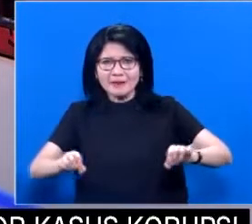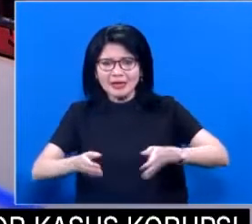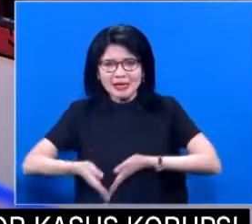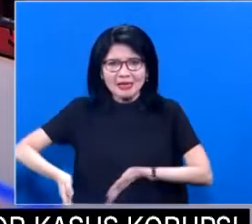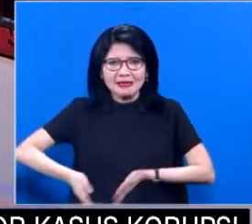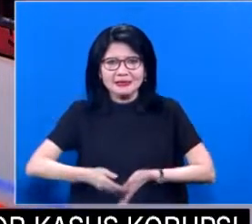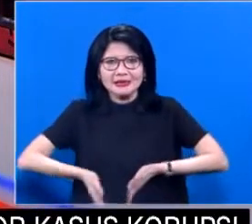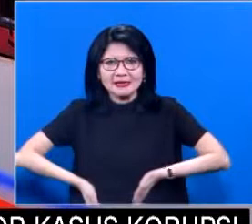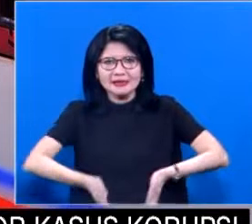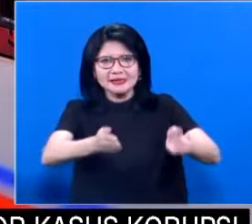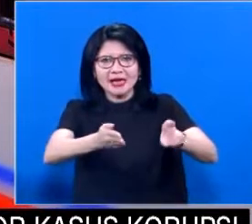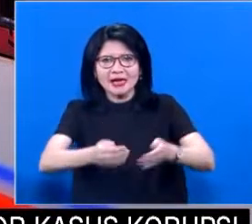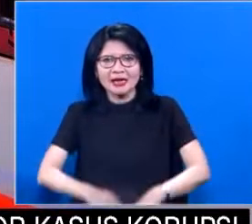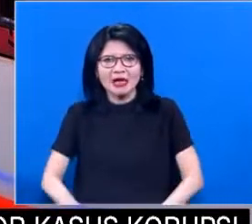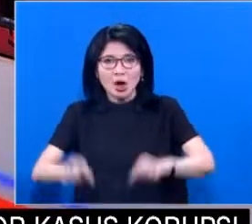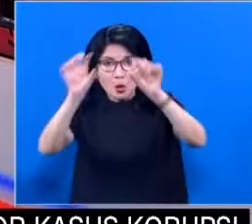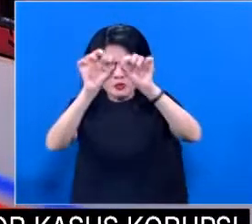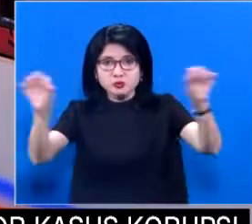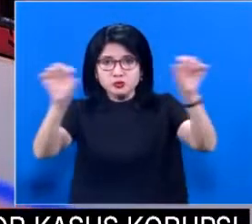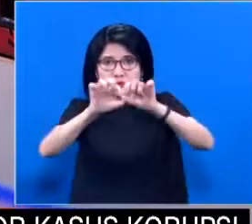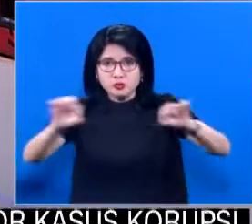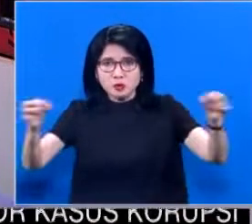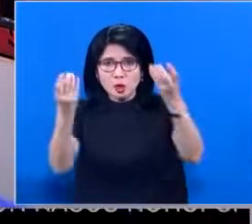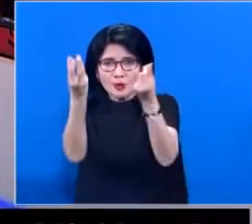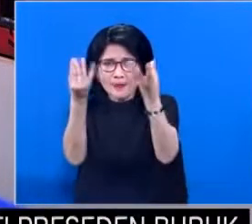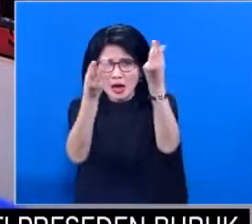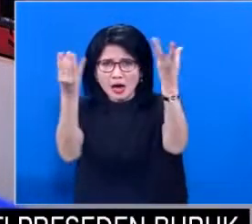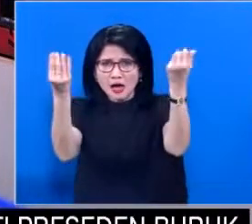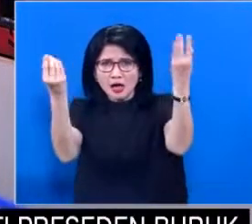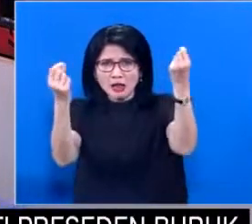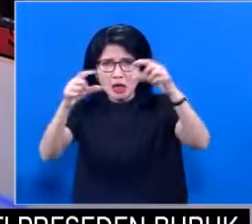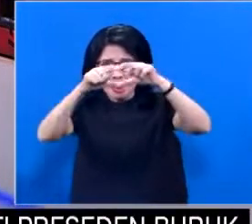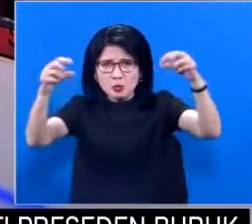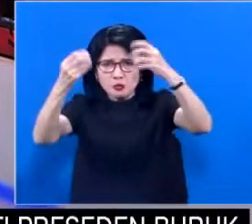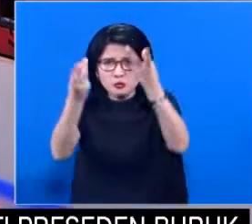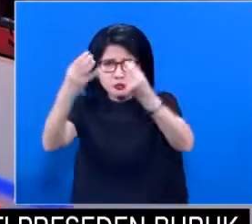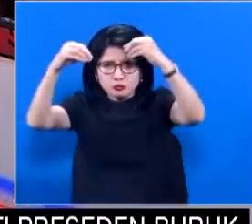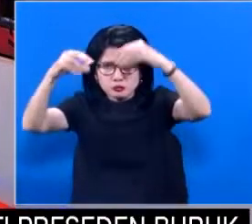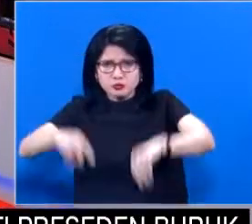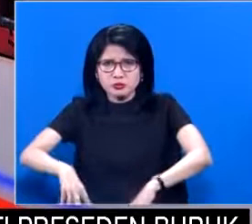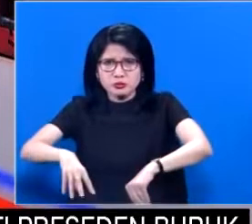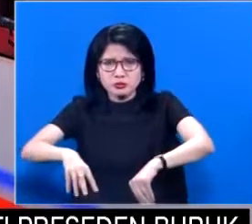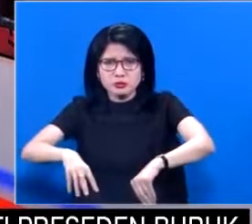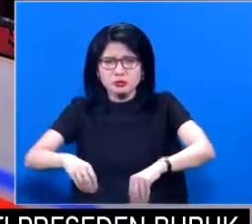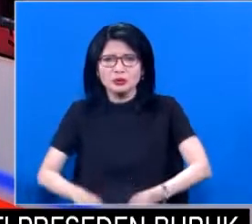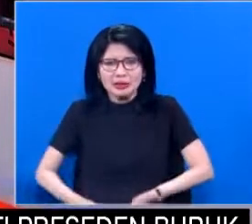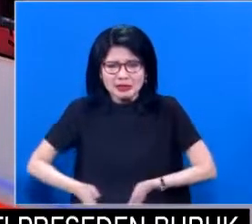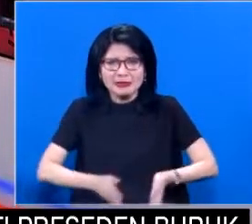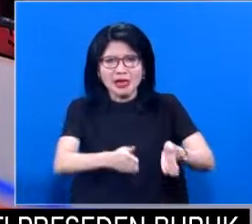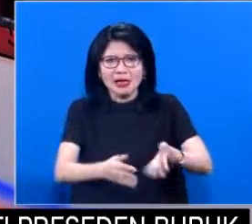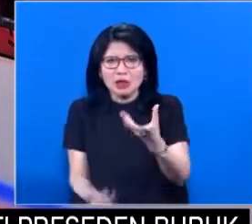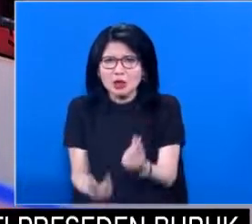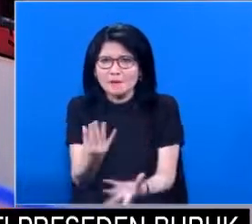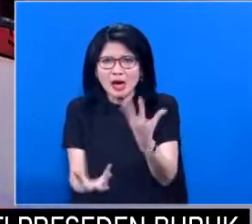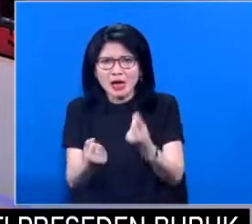Baru Timur Kemayoran Jakarta Pusat terbakar Selasa siang. Rangkaian kabel yang jatuh di ruas jalan di dalam kondisi terbakar